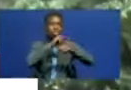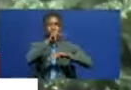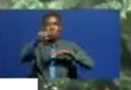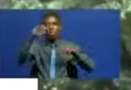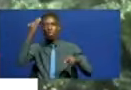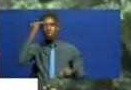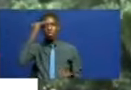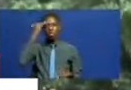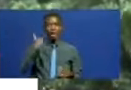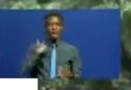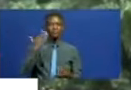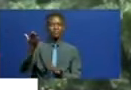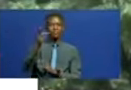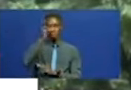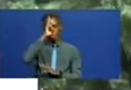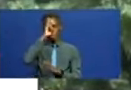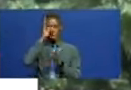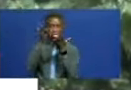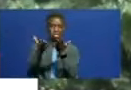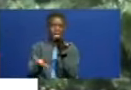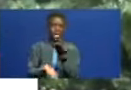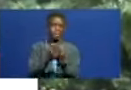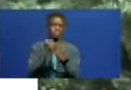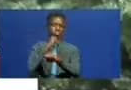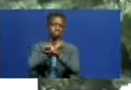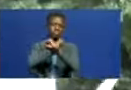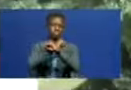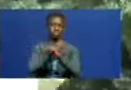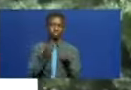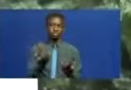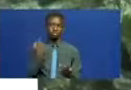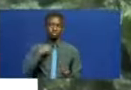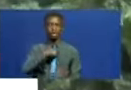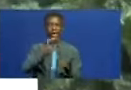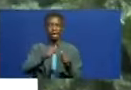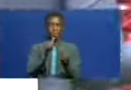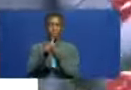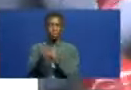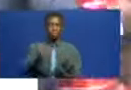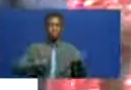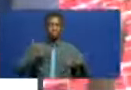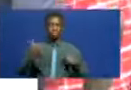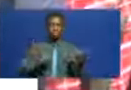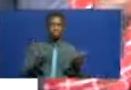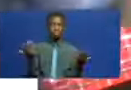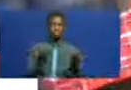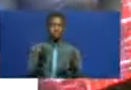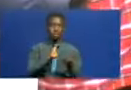kwa msitu, wana kuna usalama ya kutosha. So tunapita tu tukienjoy the environment.